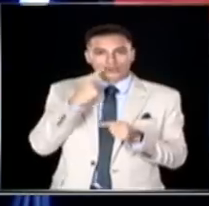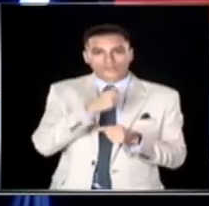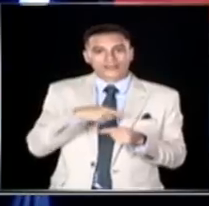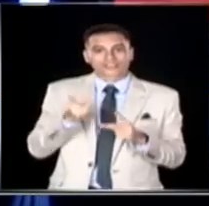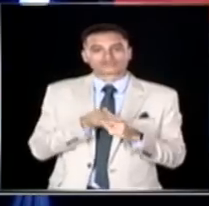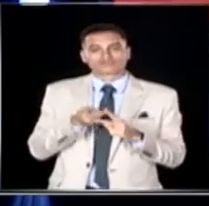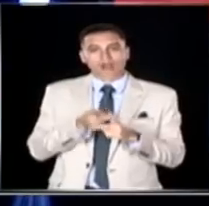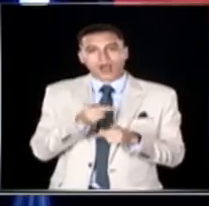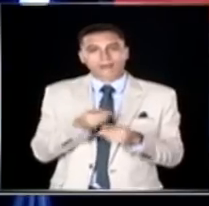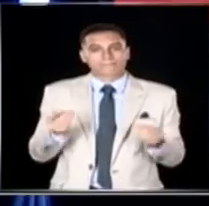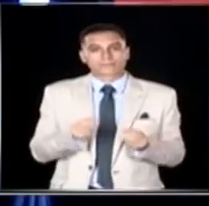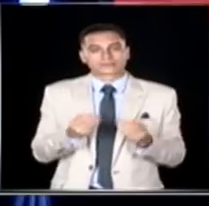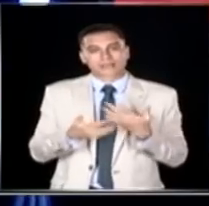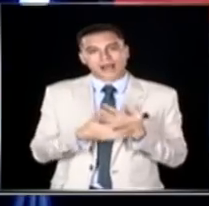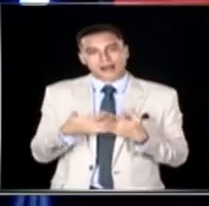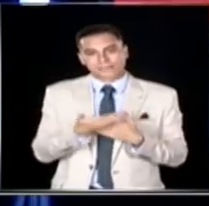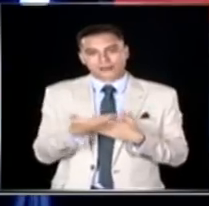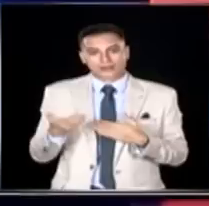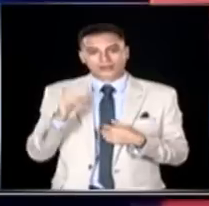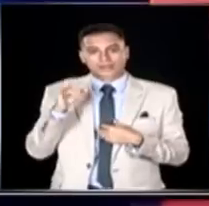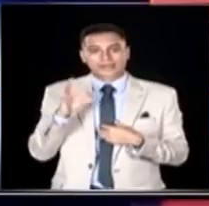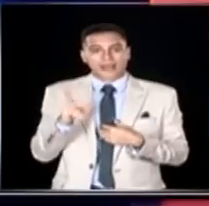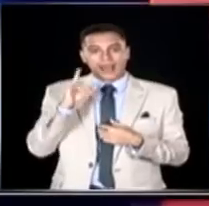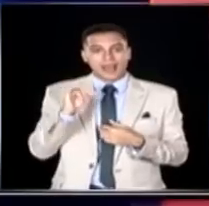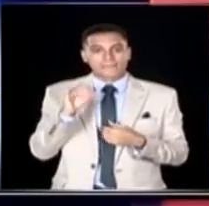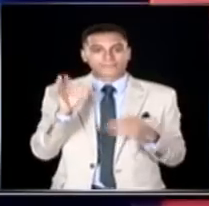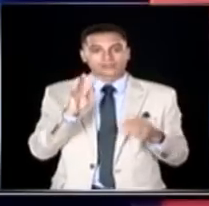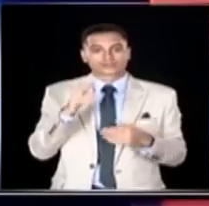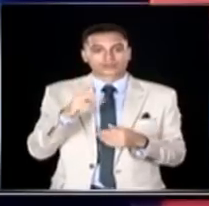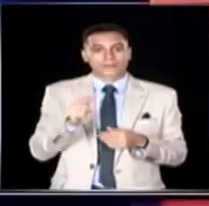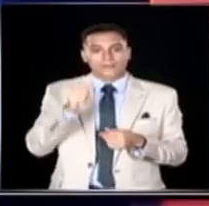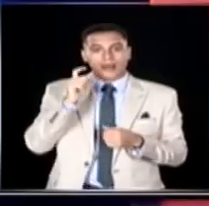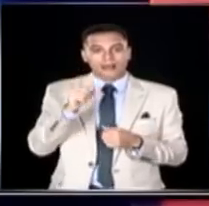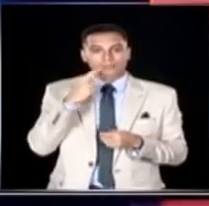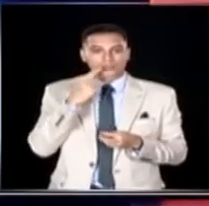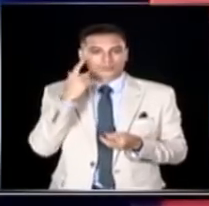هتاخد إيه من الناس البسيطة. ريهام شعبان إجابتك؟